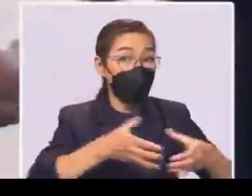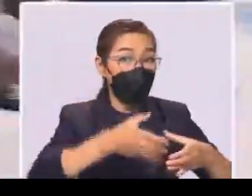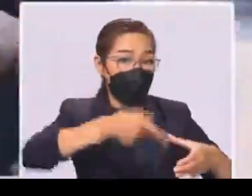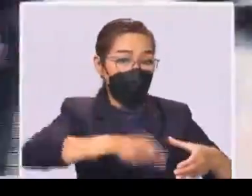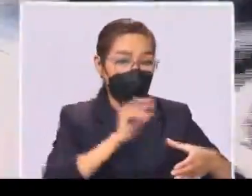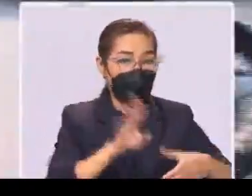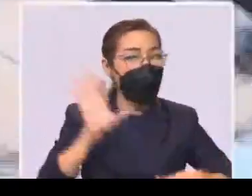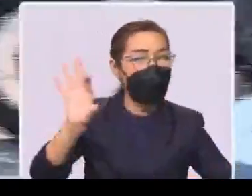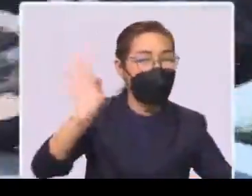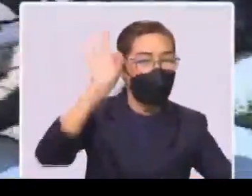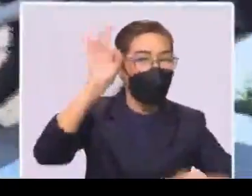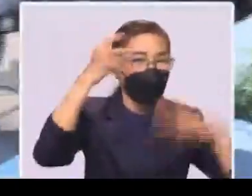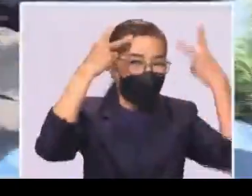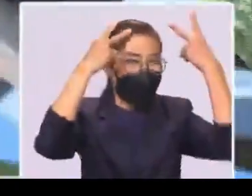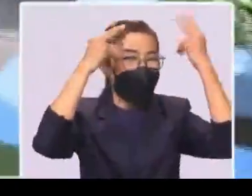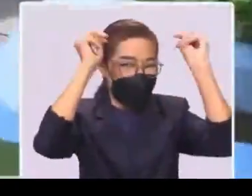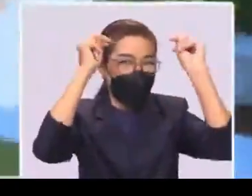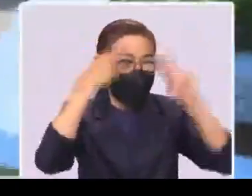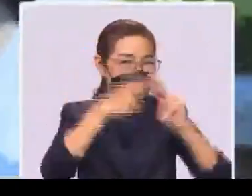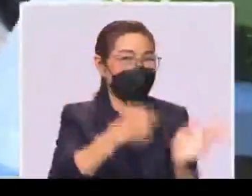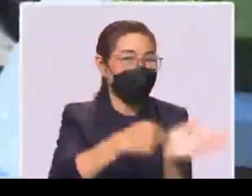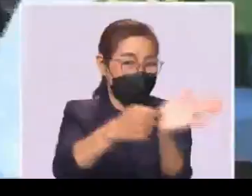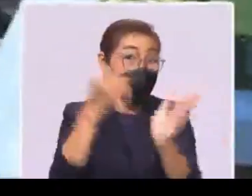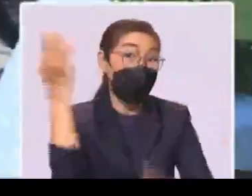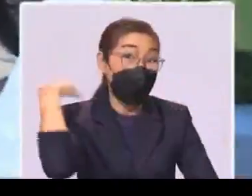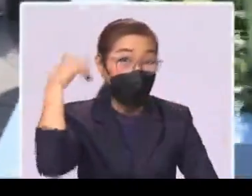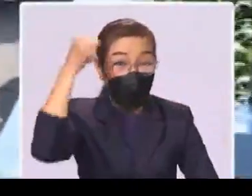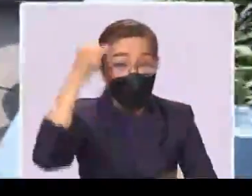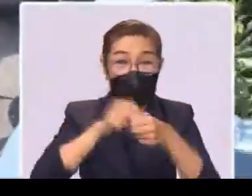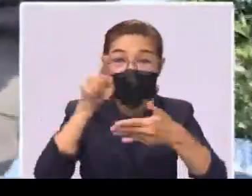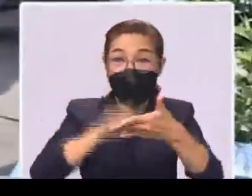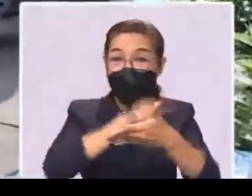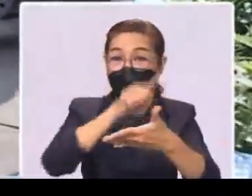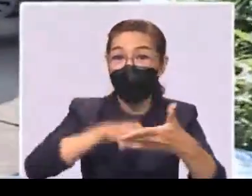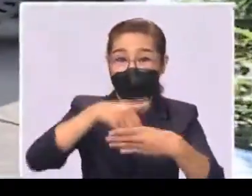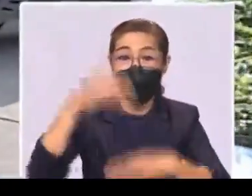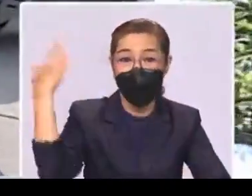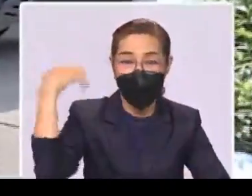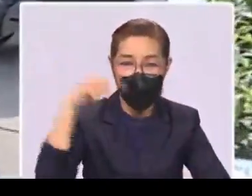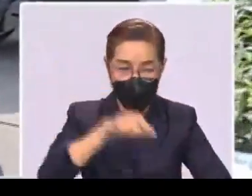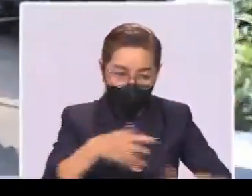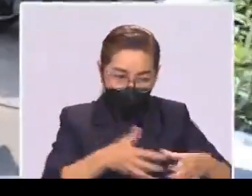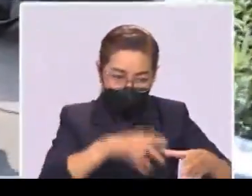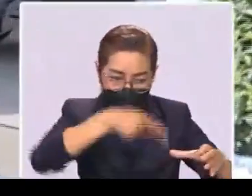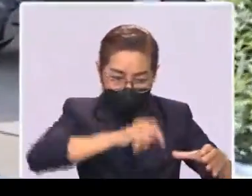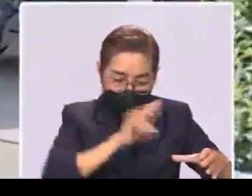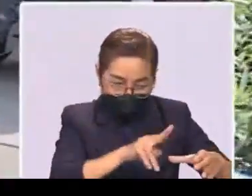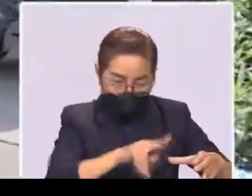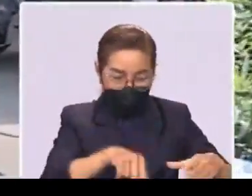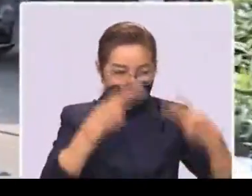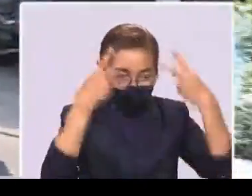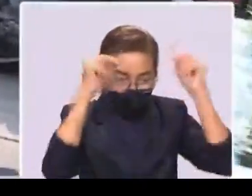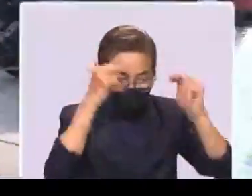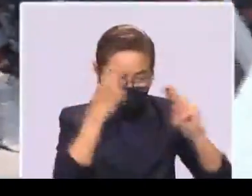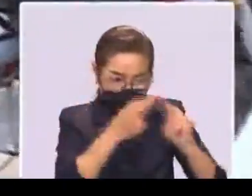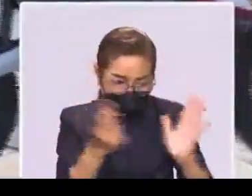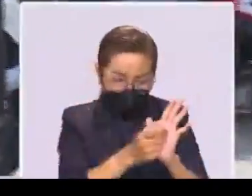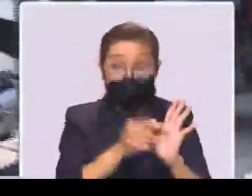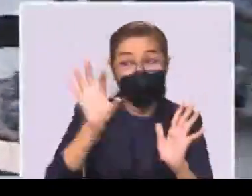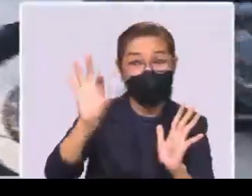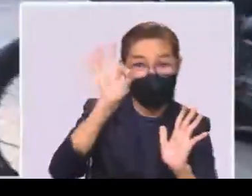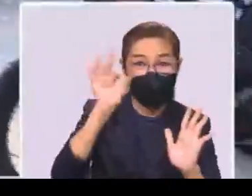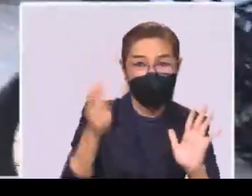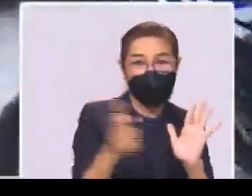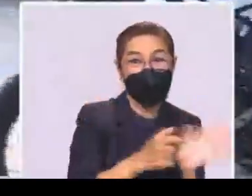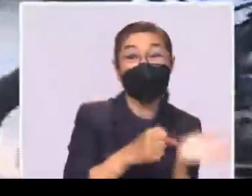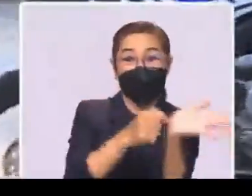เพื่อไทยด้วยนะค่ะตอนที่ตอนหน้านั้นนะอ่าตอนที่เลือกตั้งคราวล่าสุดเนี่ยนะครับค่ะแต่ว่าจู่ๆก็มีชื่อของคุณชั